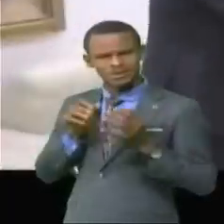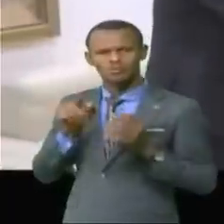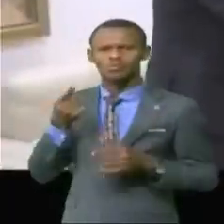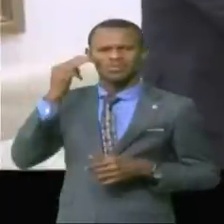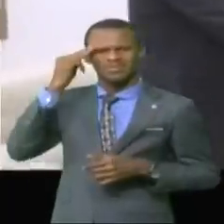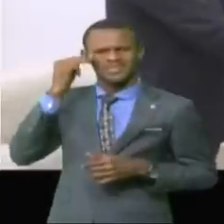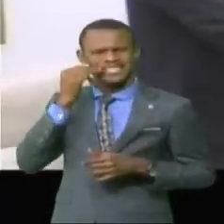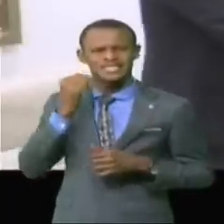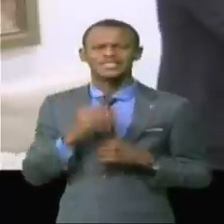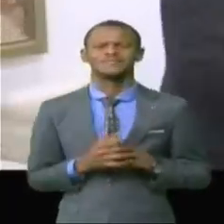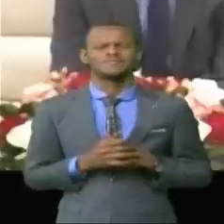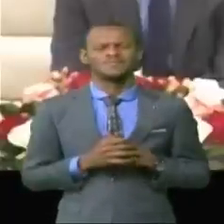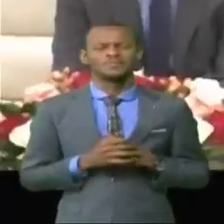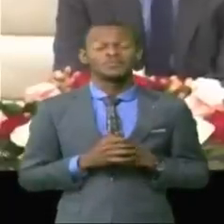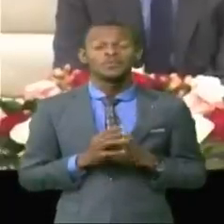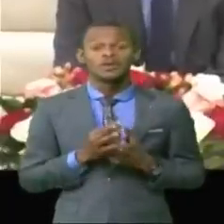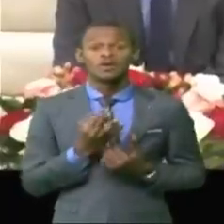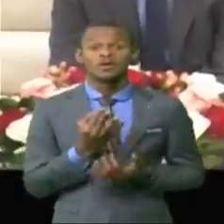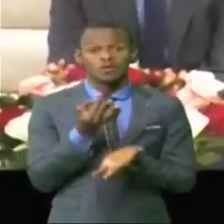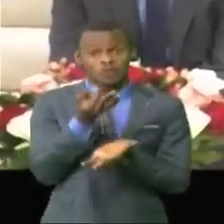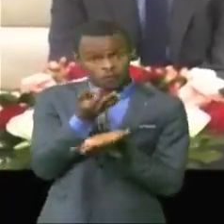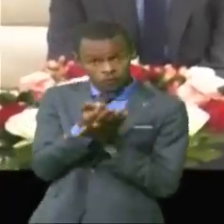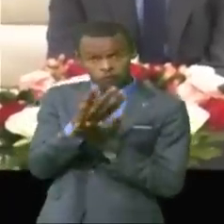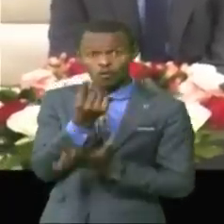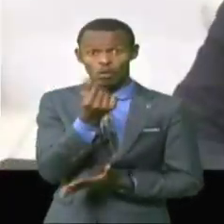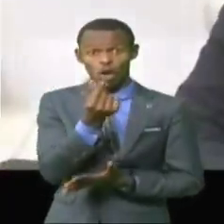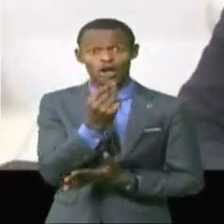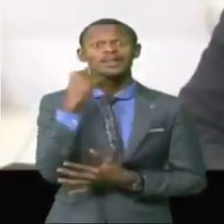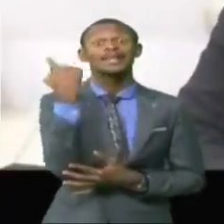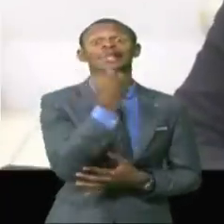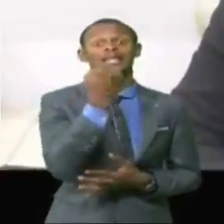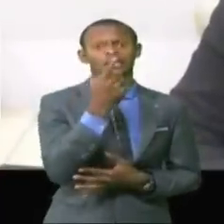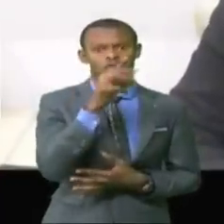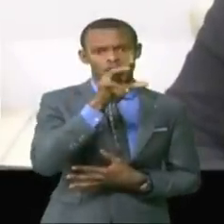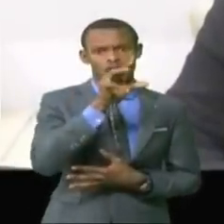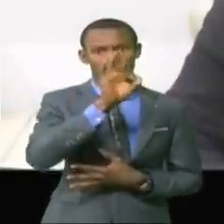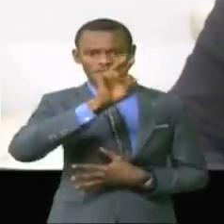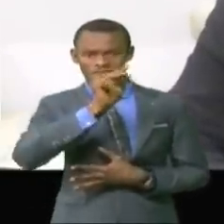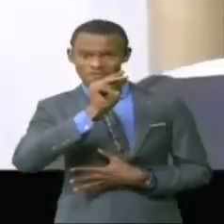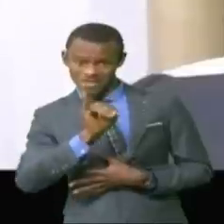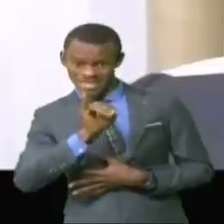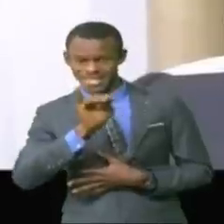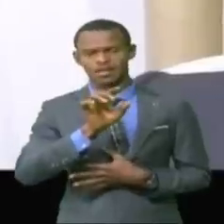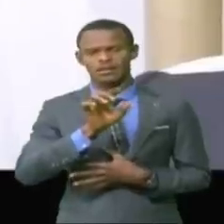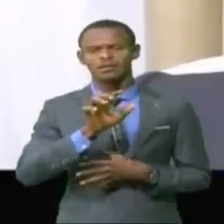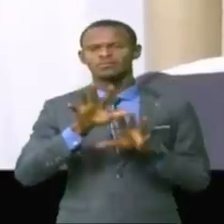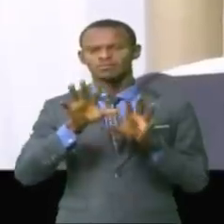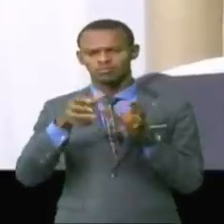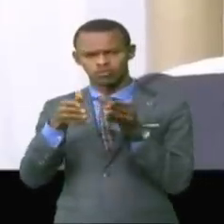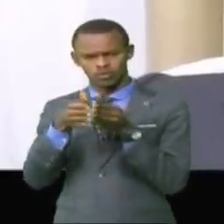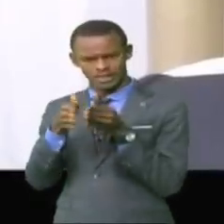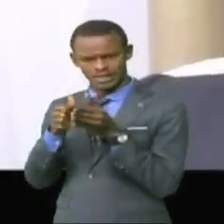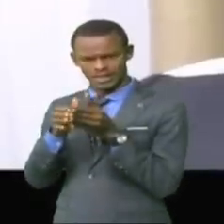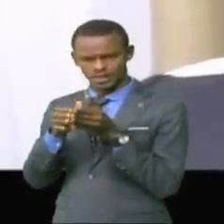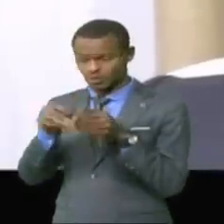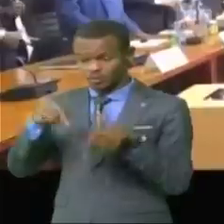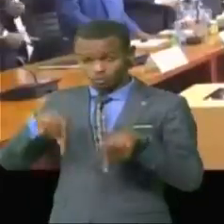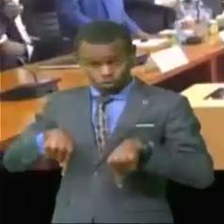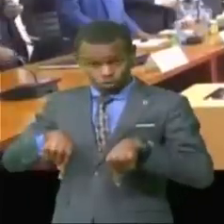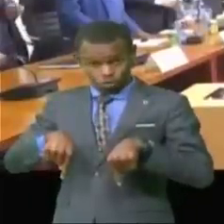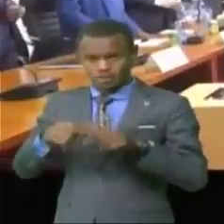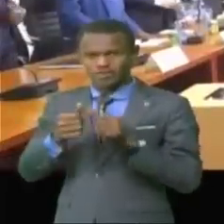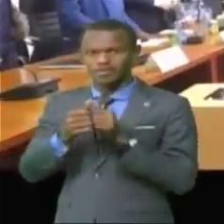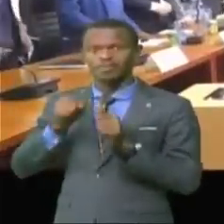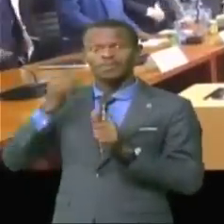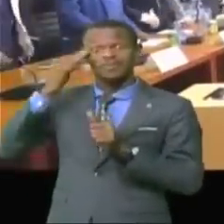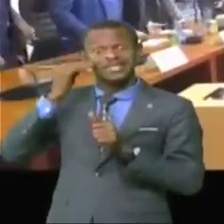démocratique du Congo, la délégation du Fonds monétaire international a eu une réunion ce mardi 13 septembre 2023 avec le Premier ministre et chef du